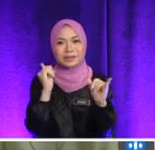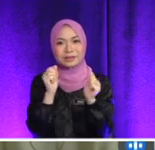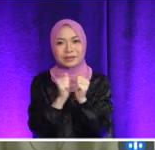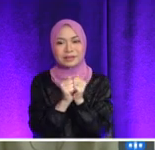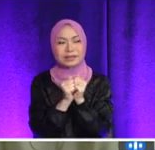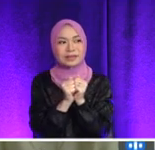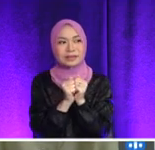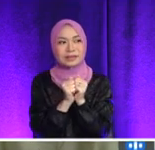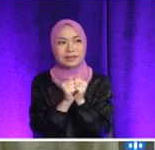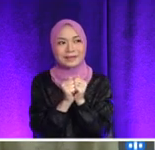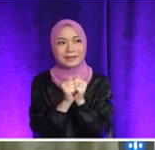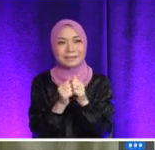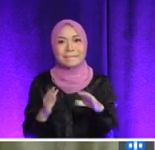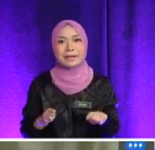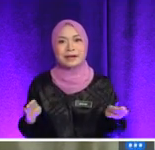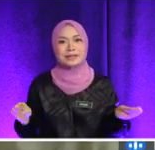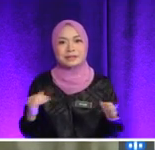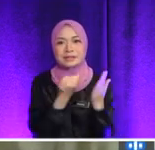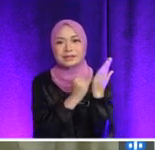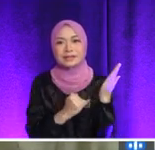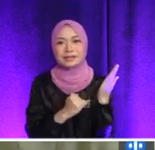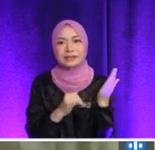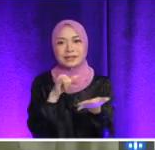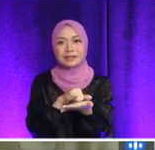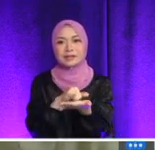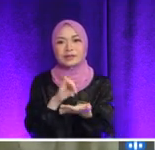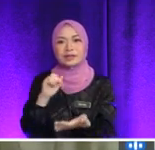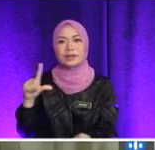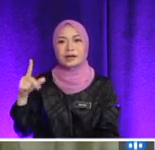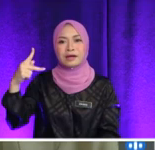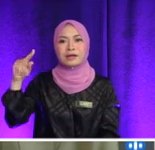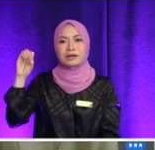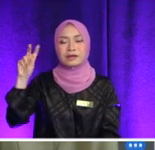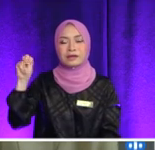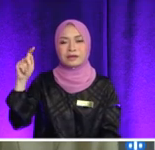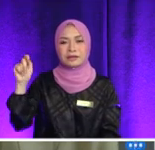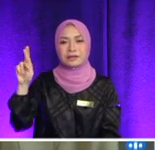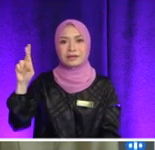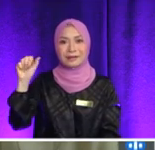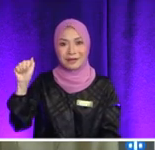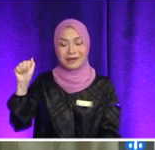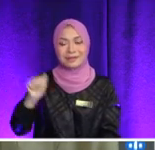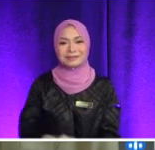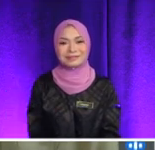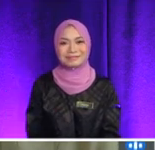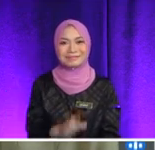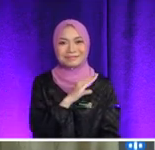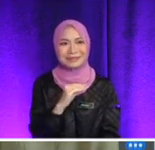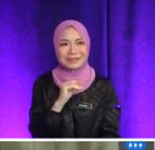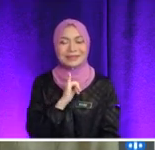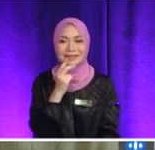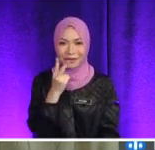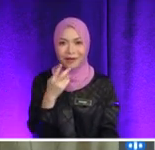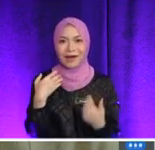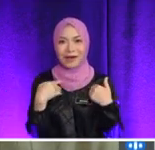Oke kontra di situ kemudian saya pun lihat ada kelembaga yang warna